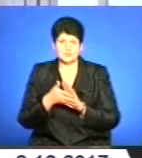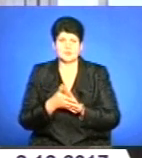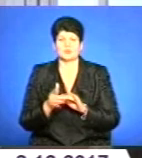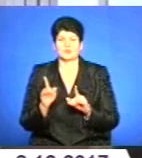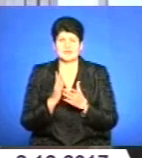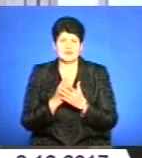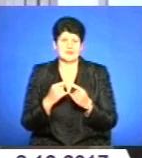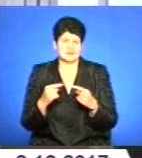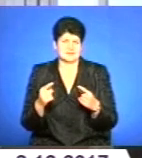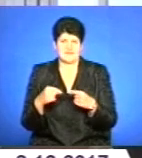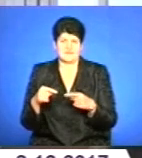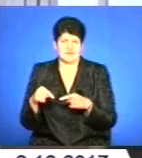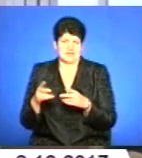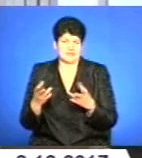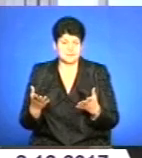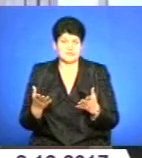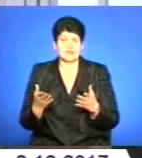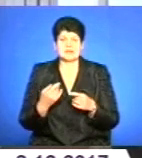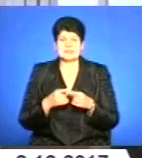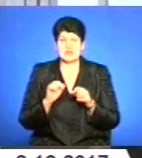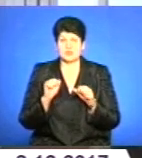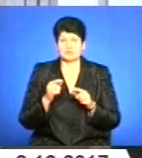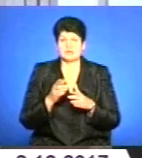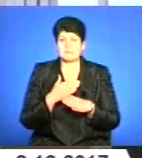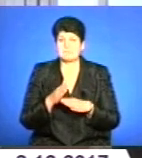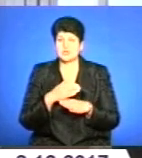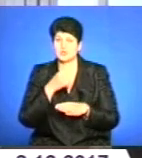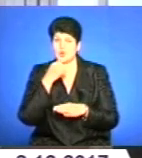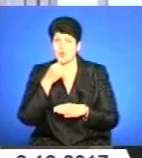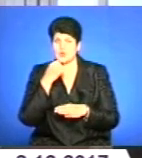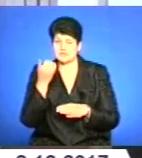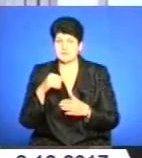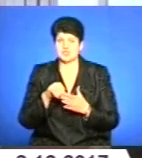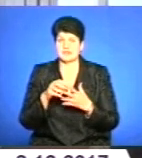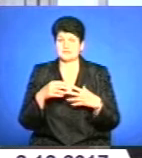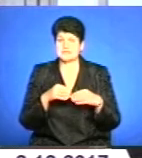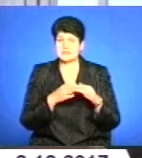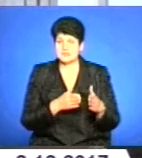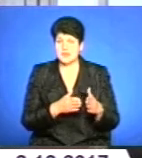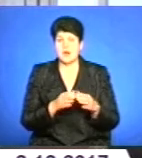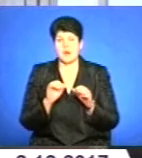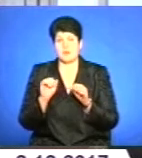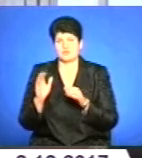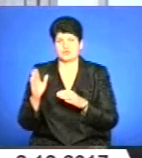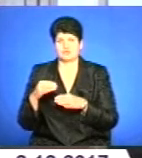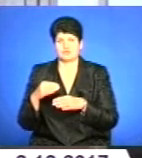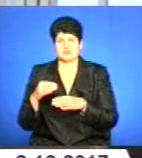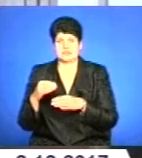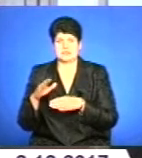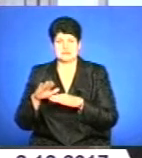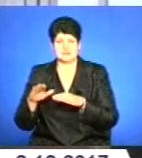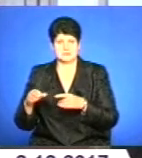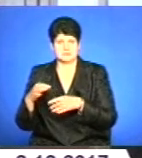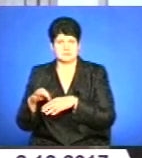є різні його види. Це може бути між дорослими, членами сім'ї, а також може бути над дітьми, або